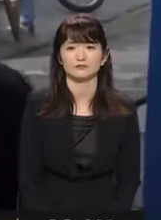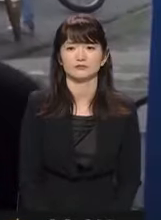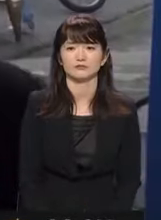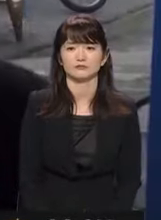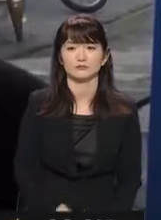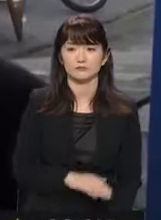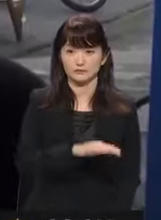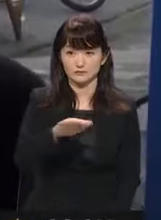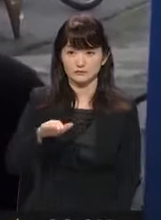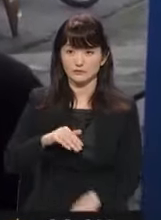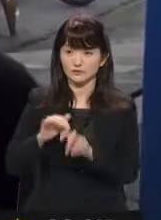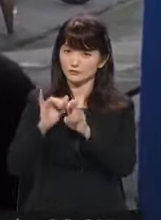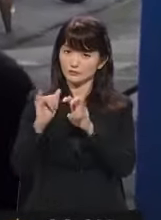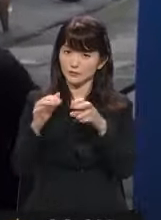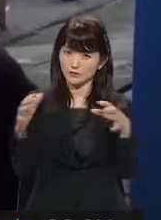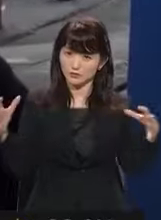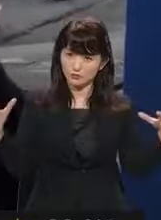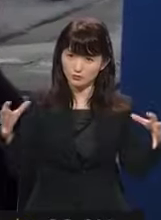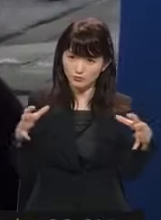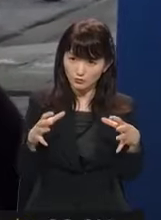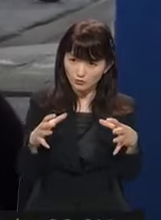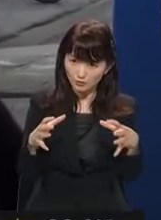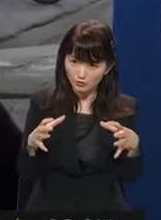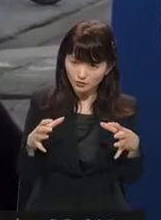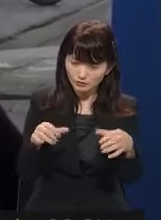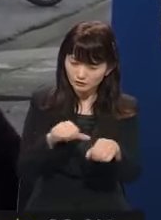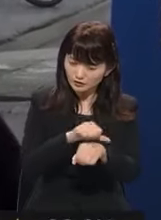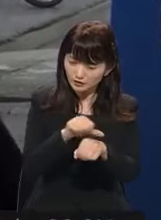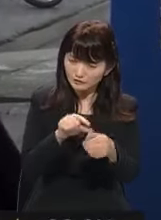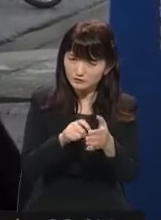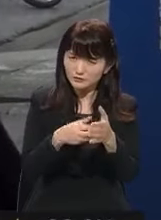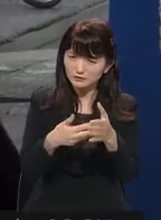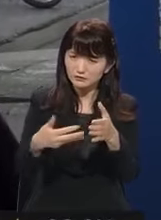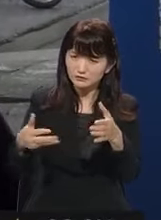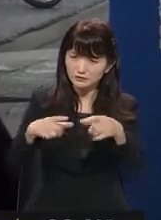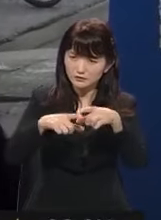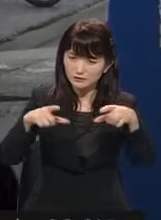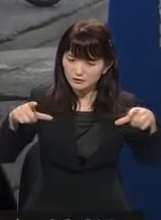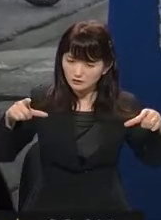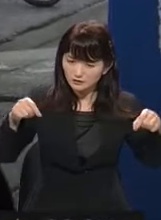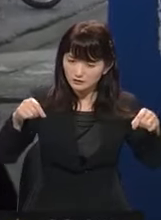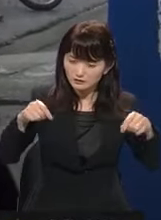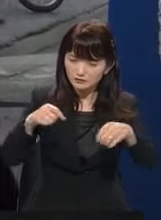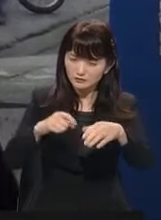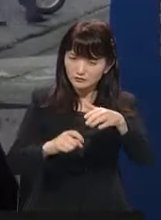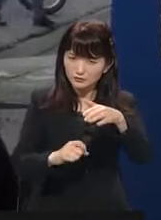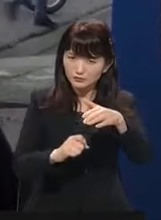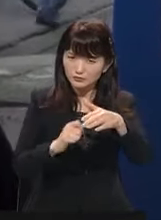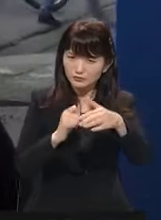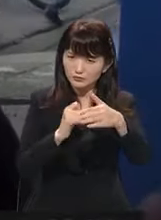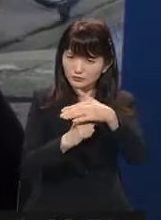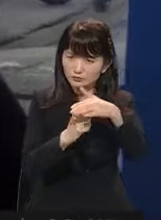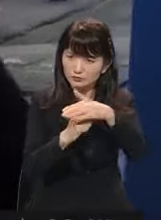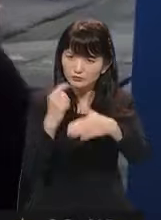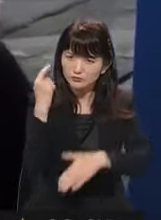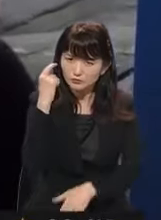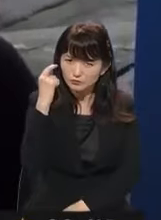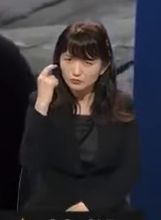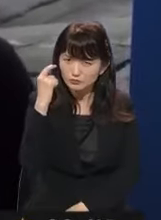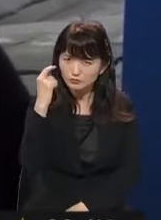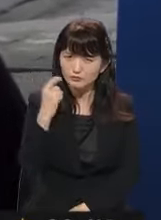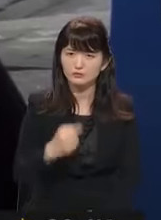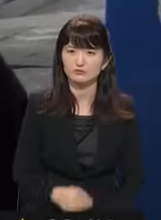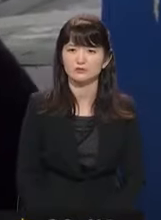알모토 20 personas se quedó un vio que estaba respirando le faltaba oxígeno